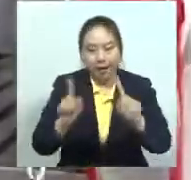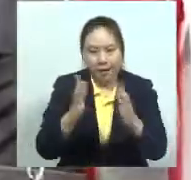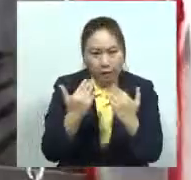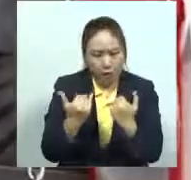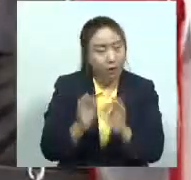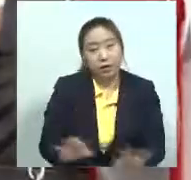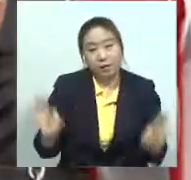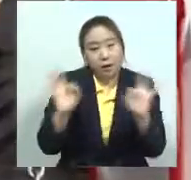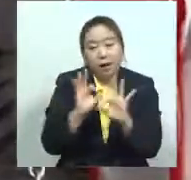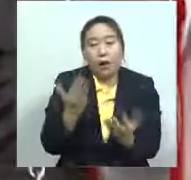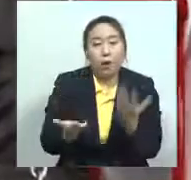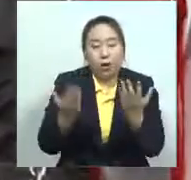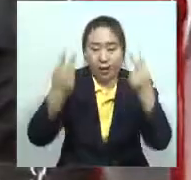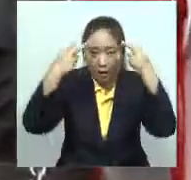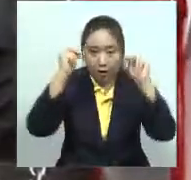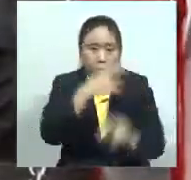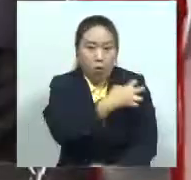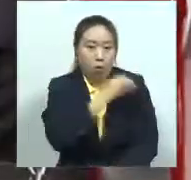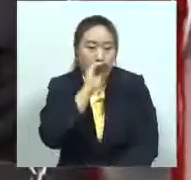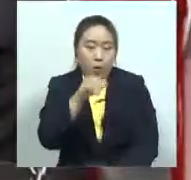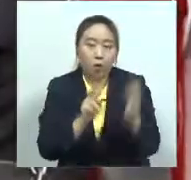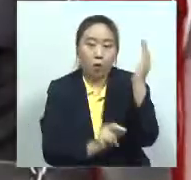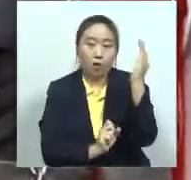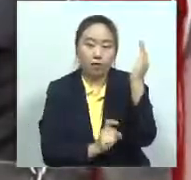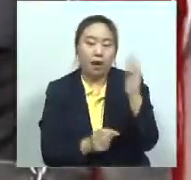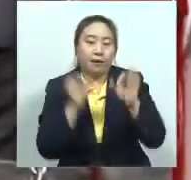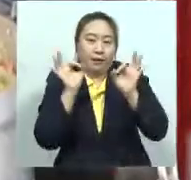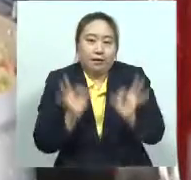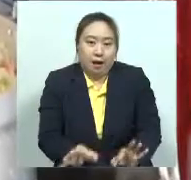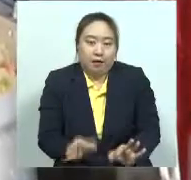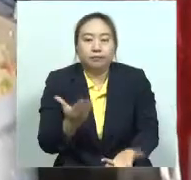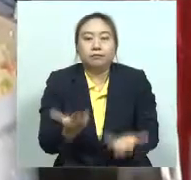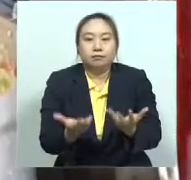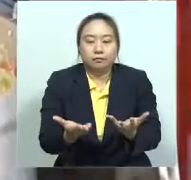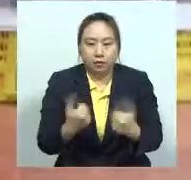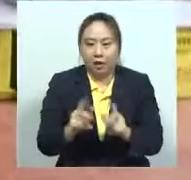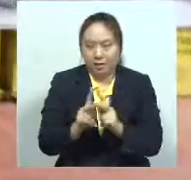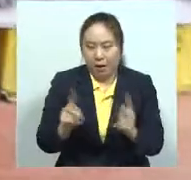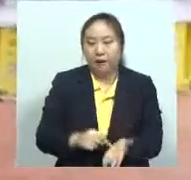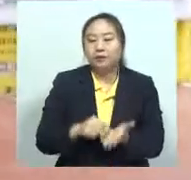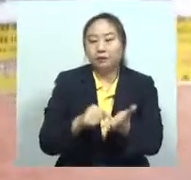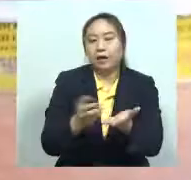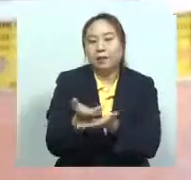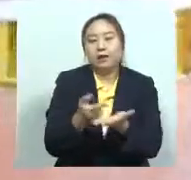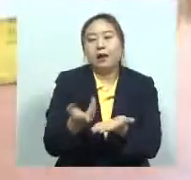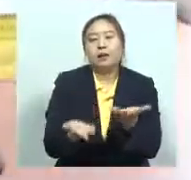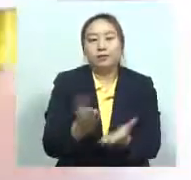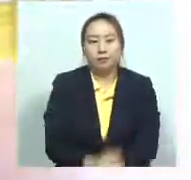การตัดสินใจของนายกเทศมนตรีนครศรีธรรมราชที่ทางคณะกรรมการได้เสนอให้พิจารณาค่ะ